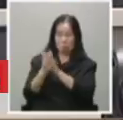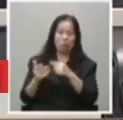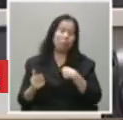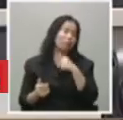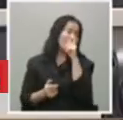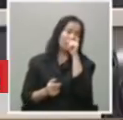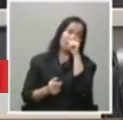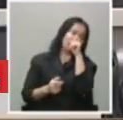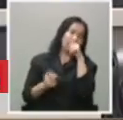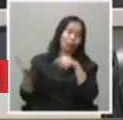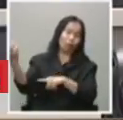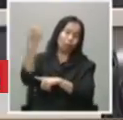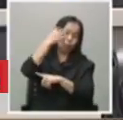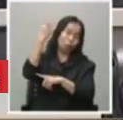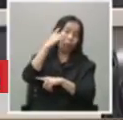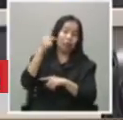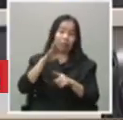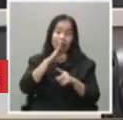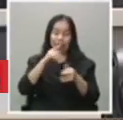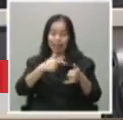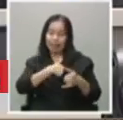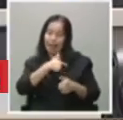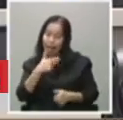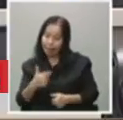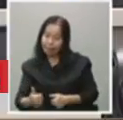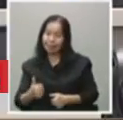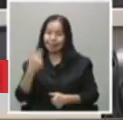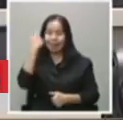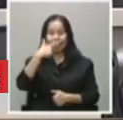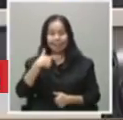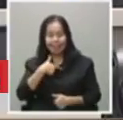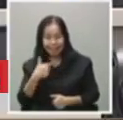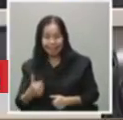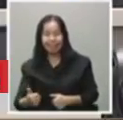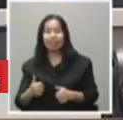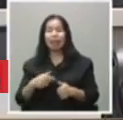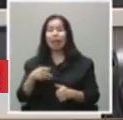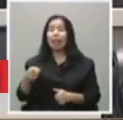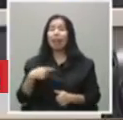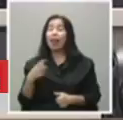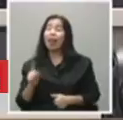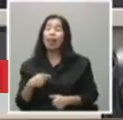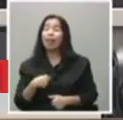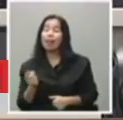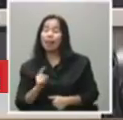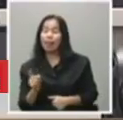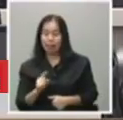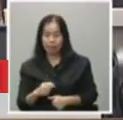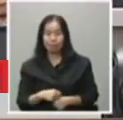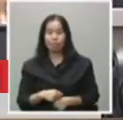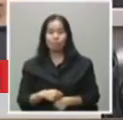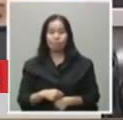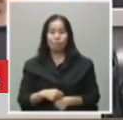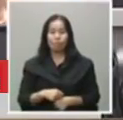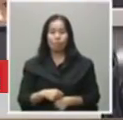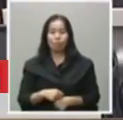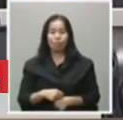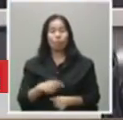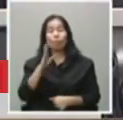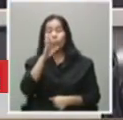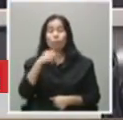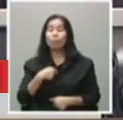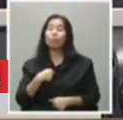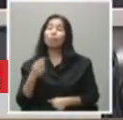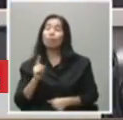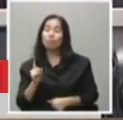อกถ้าท่านมีเมตตามีจิตใจเมตตาเฮ้ยเอ็งคิดว่าพี่เป็นยังไงบ้างวะขออภัยครับโทษครับเอ็งคิดว่าฉัน